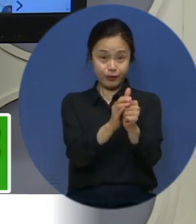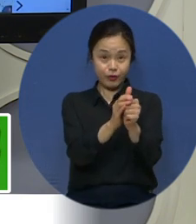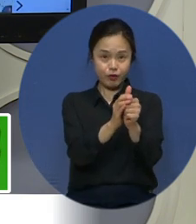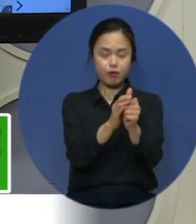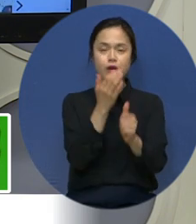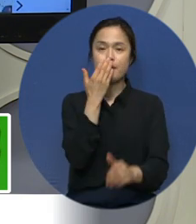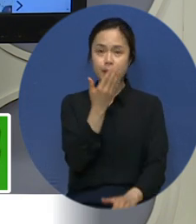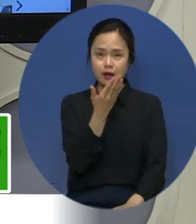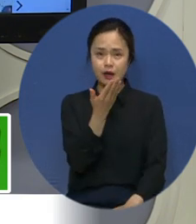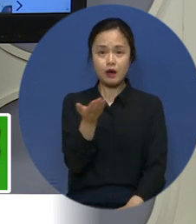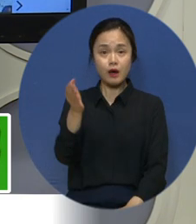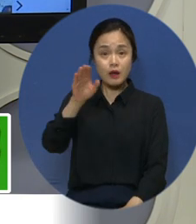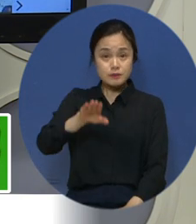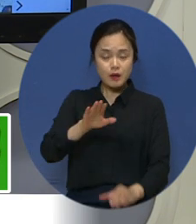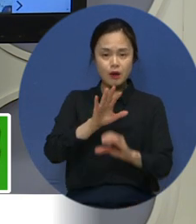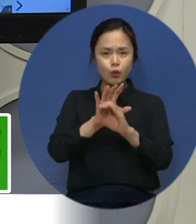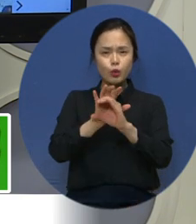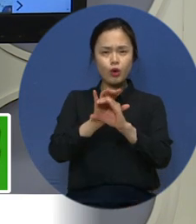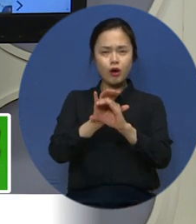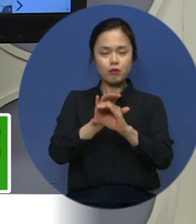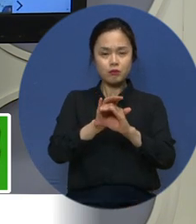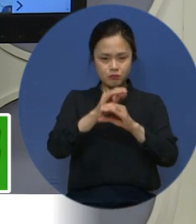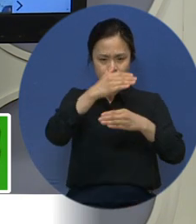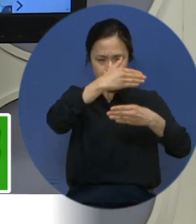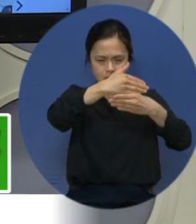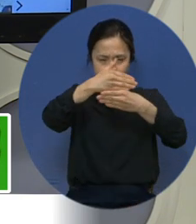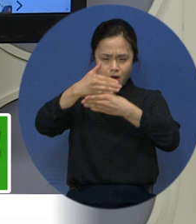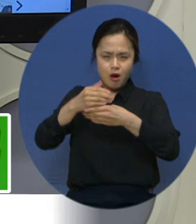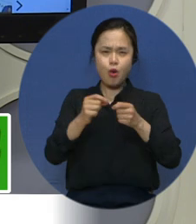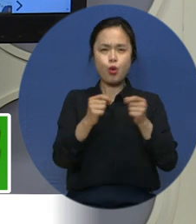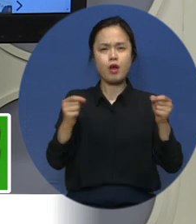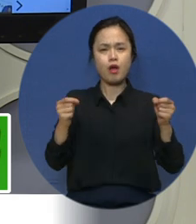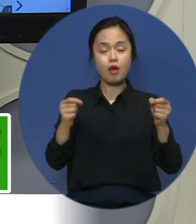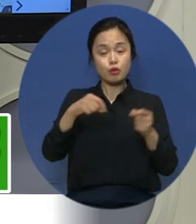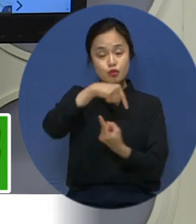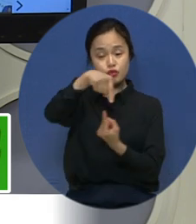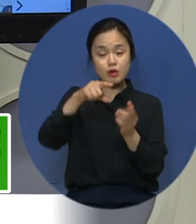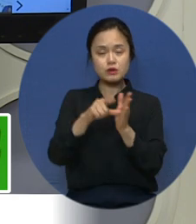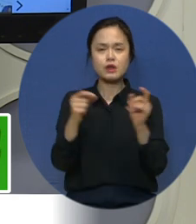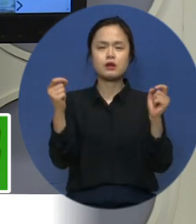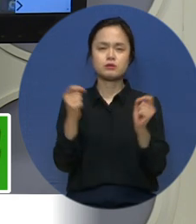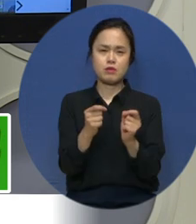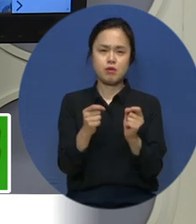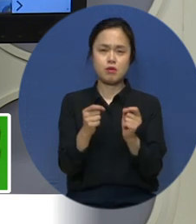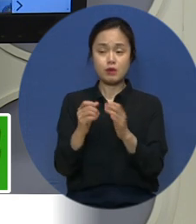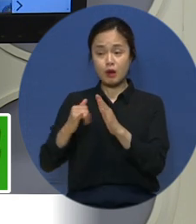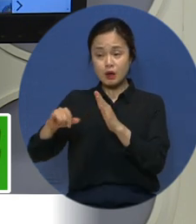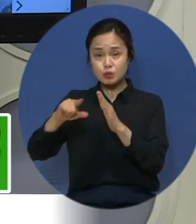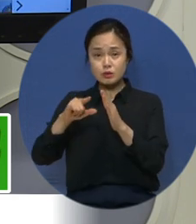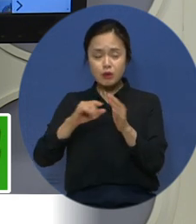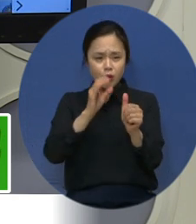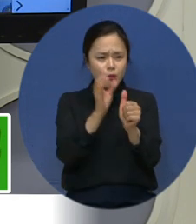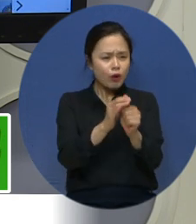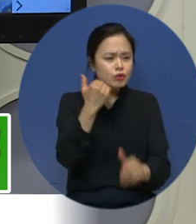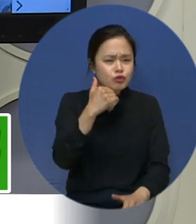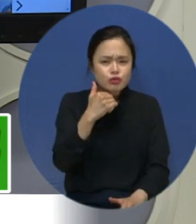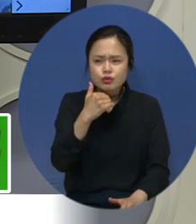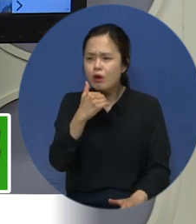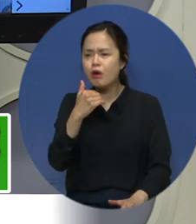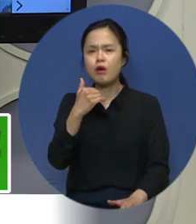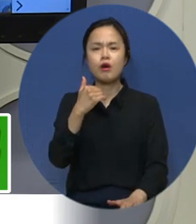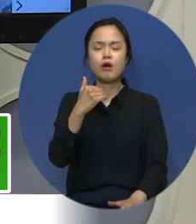없었지만 시설이 장기가 휴관 하거나 촉수 운영되고 있어 가족의 돌본 부담이 급격히 증가하고